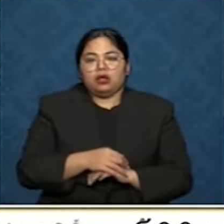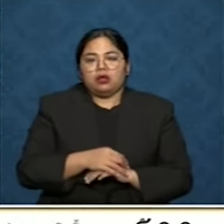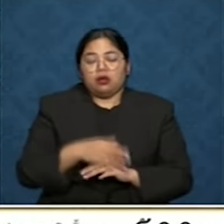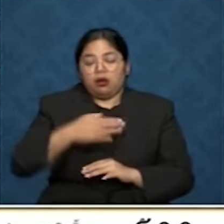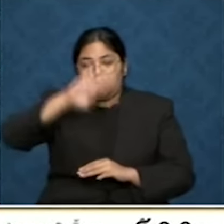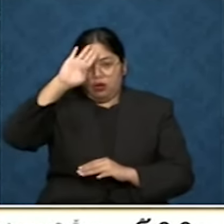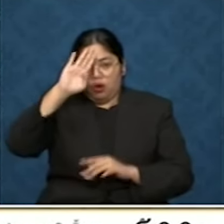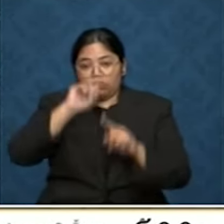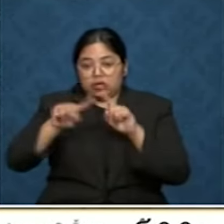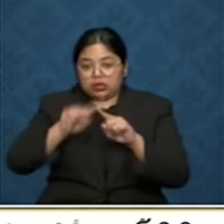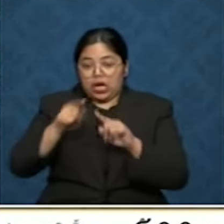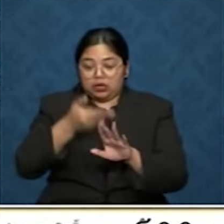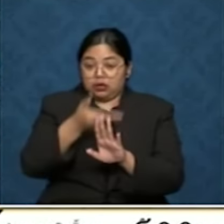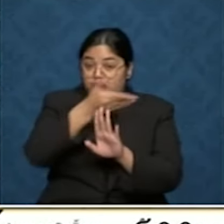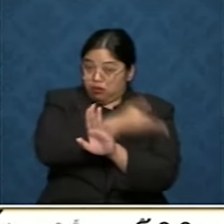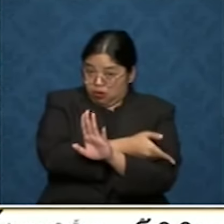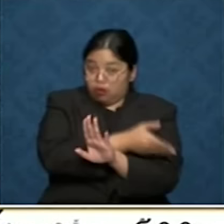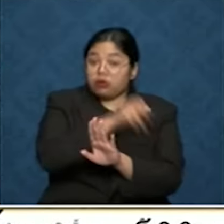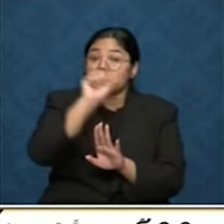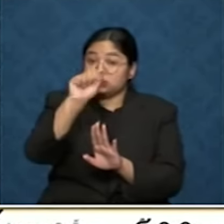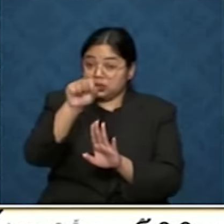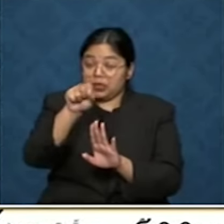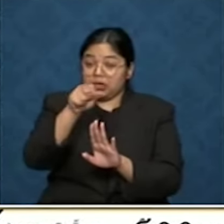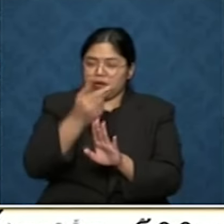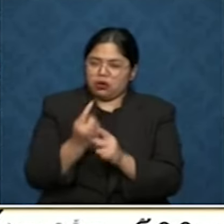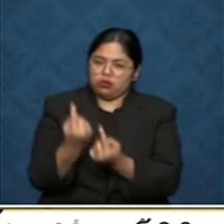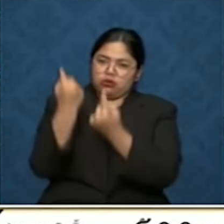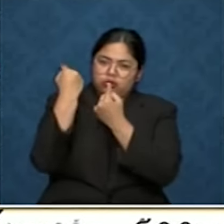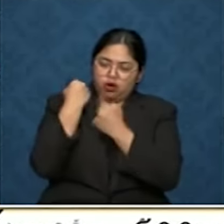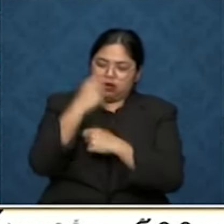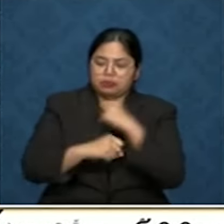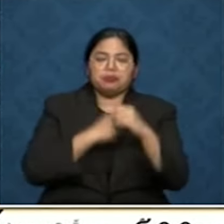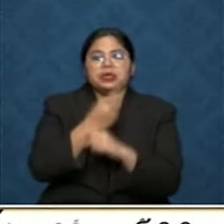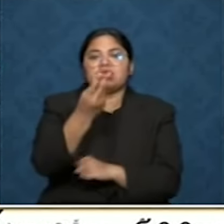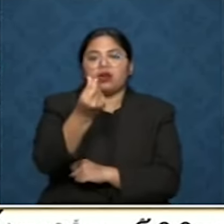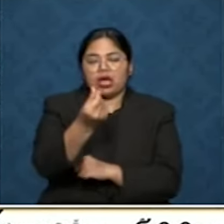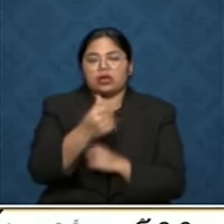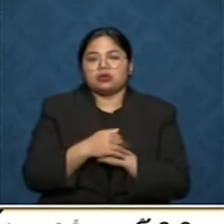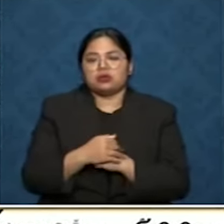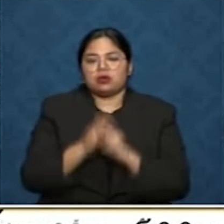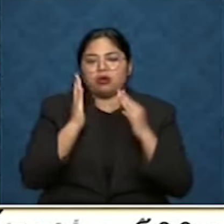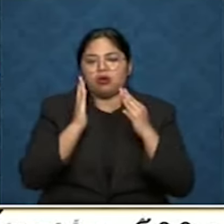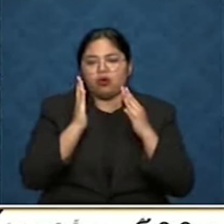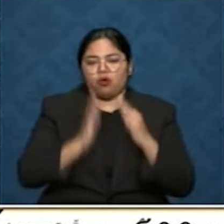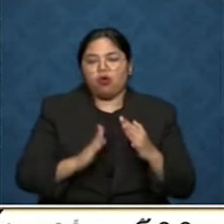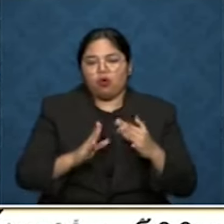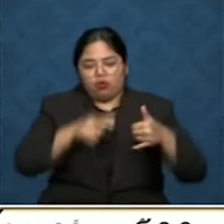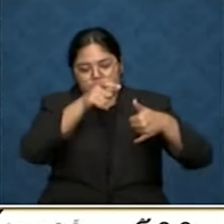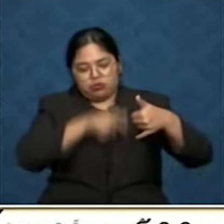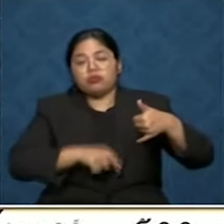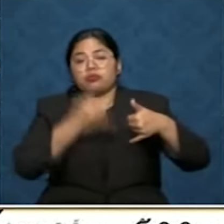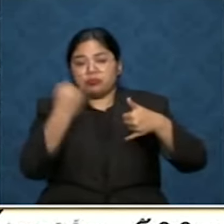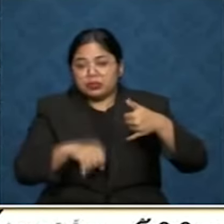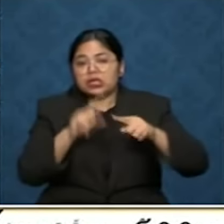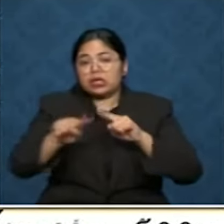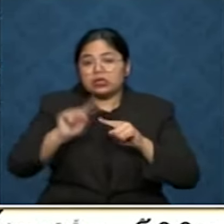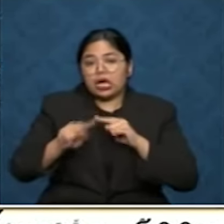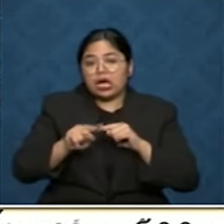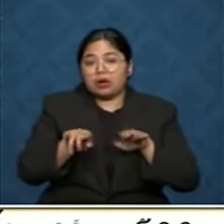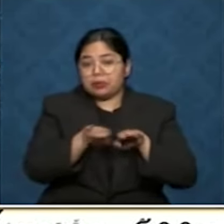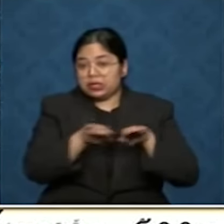มต้องเกิดก่อนเนี่ยเกิดได้ย้อนไปกี่ปีครับแล้วผู้ต้องขังทุกคนเนี่ยจะสามารถยึดหลักเกณฑ์